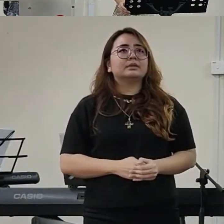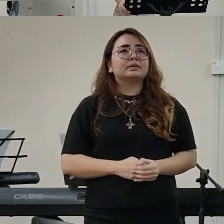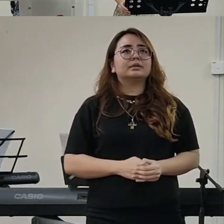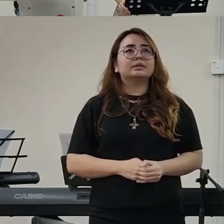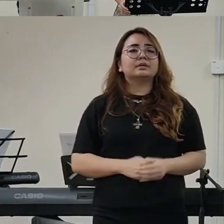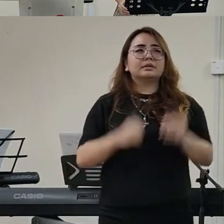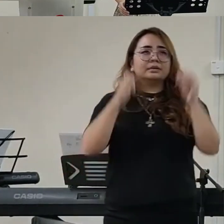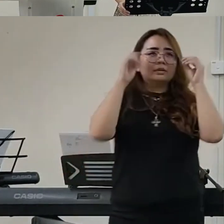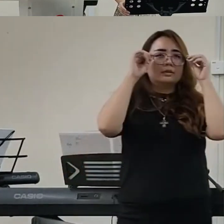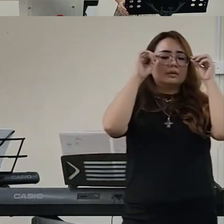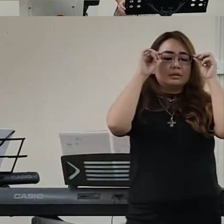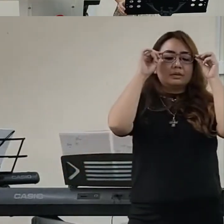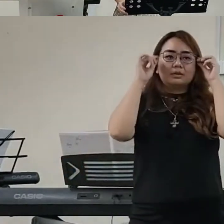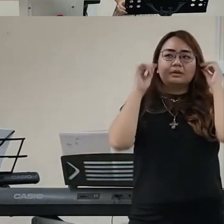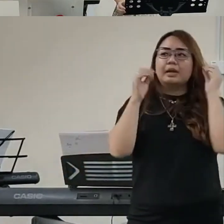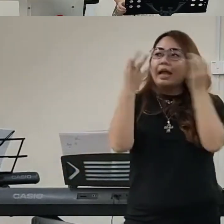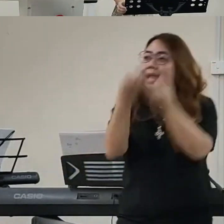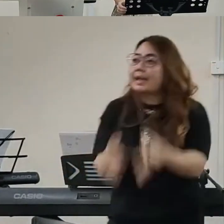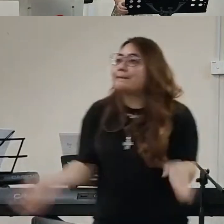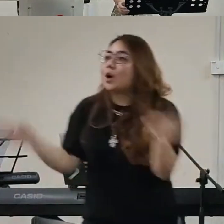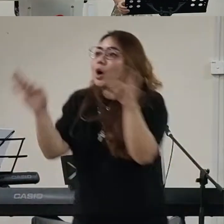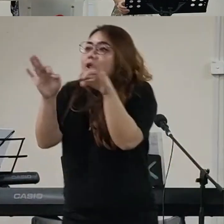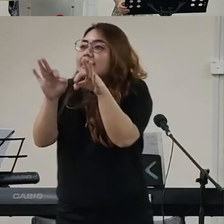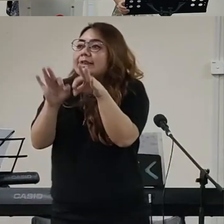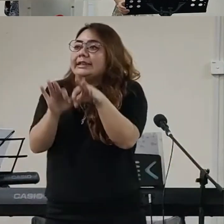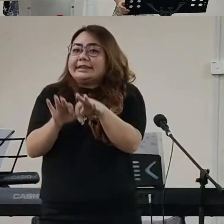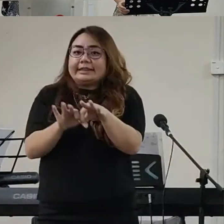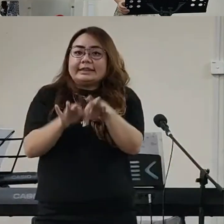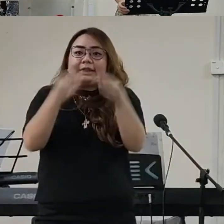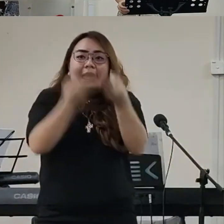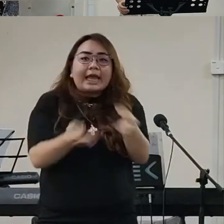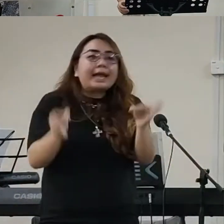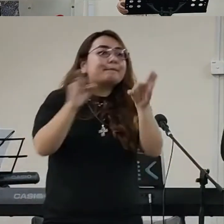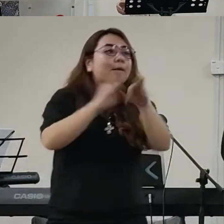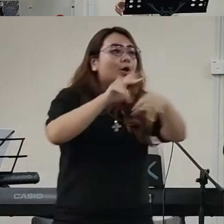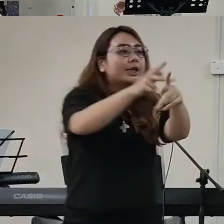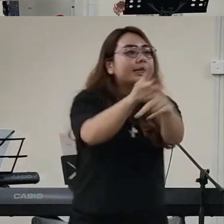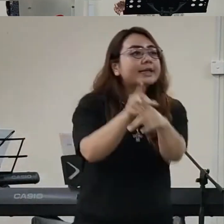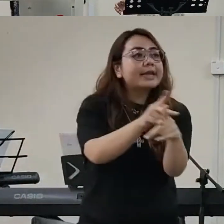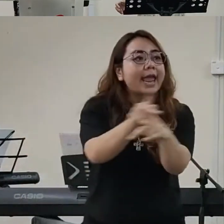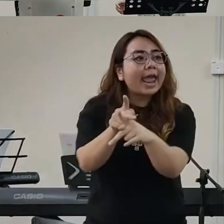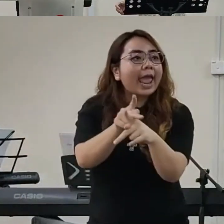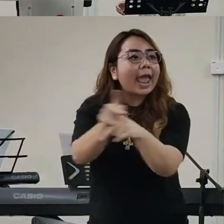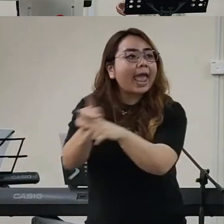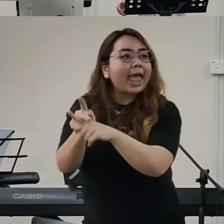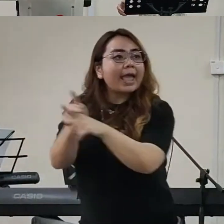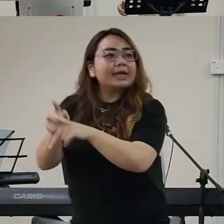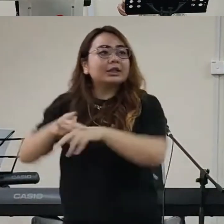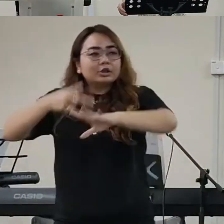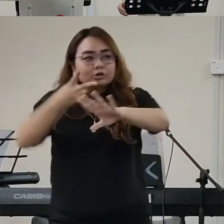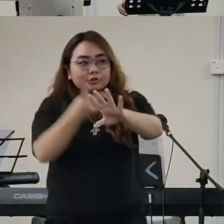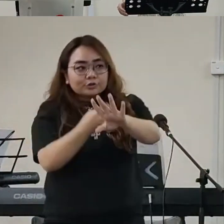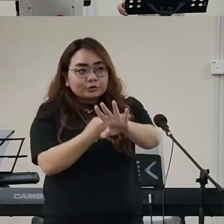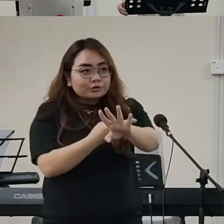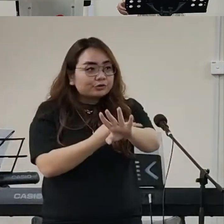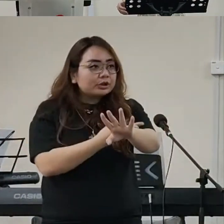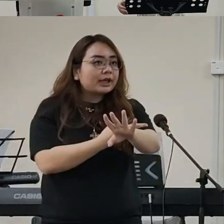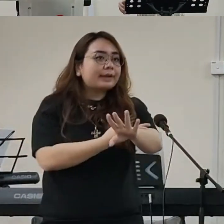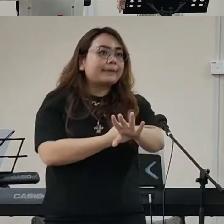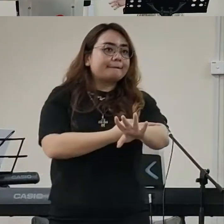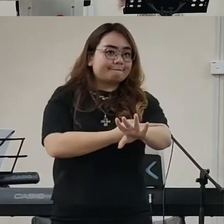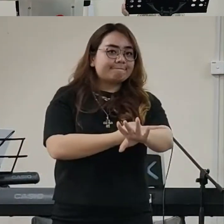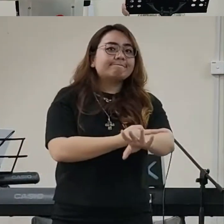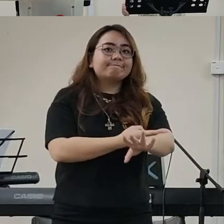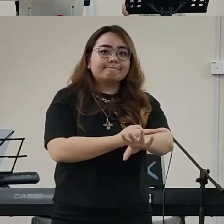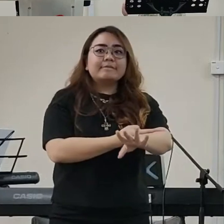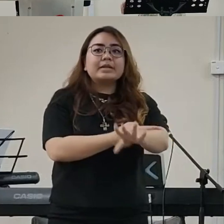So feeding your sheep is very important, feeding them. 那身为牧者呢，例如小组组长的话，星期四呢是